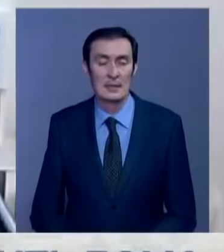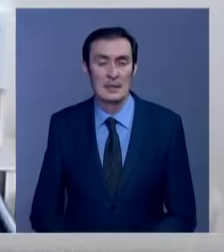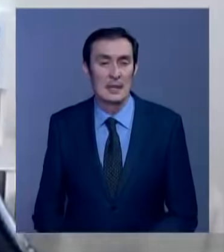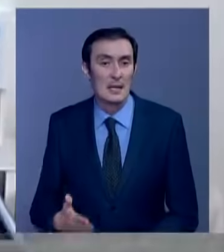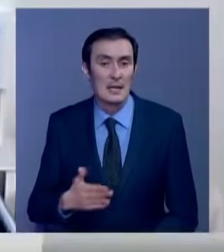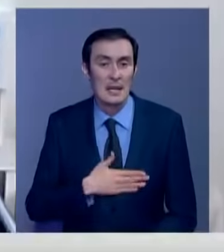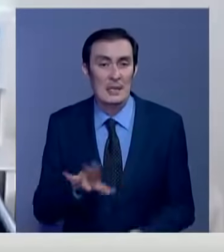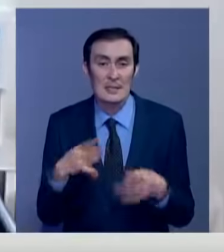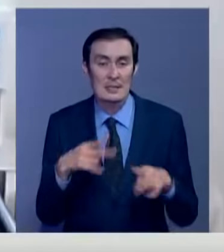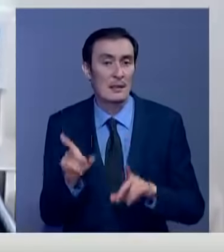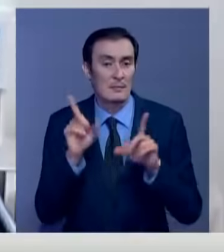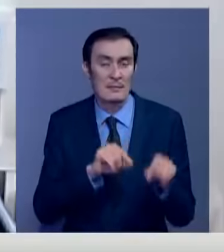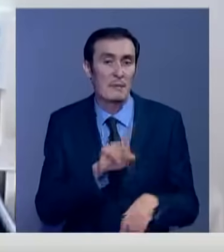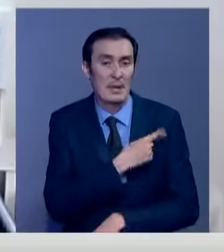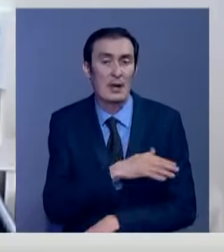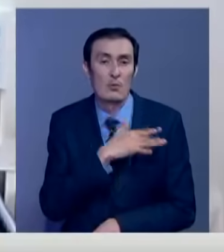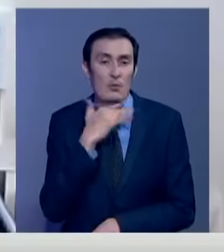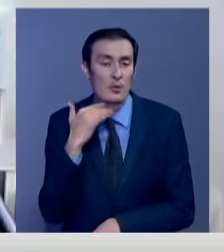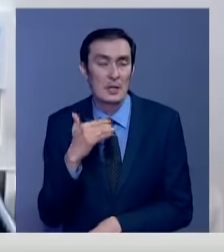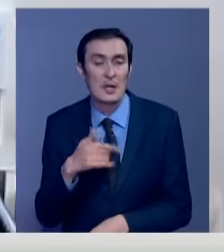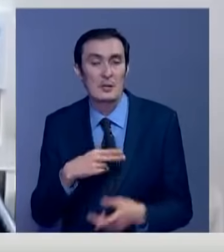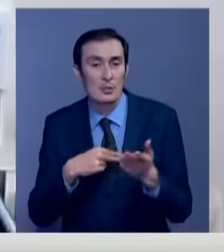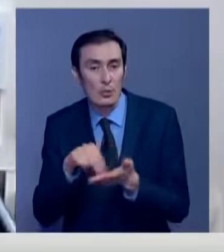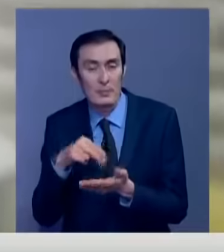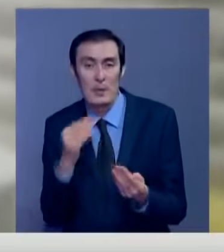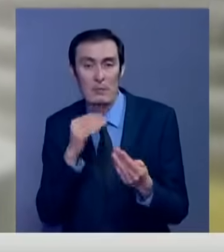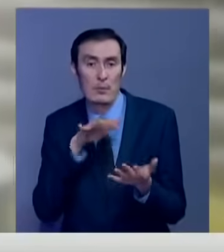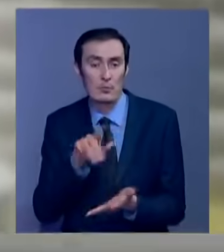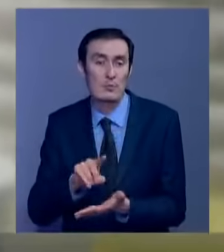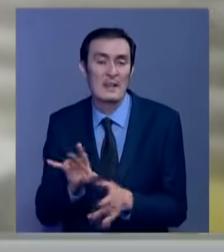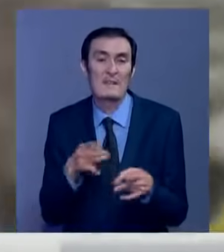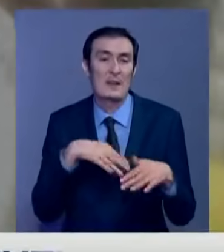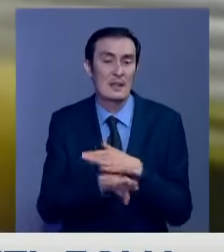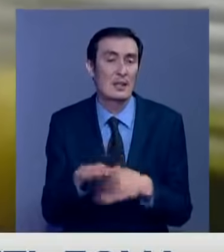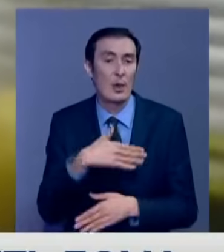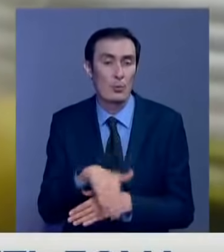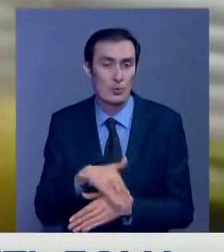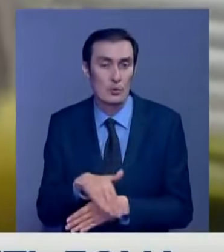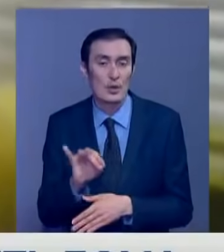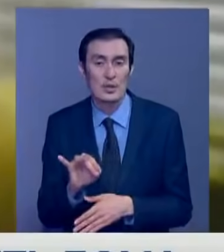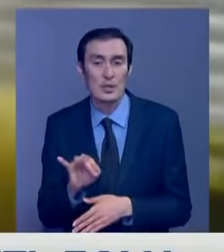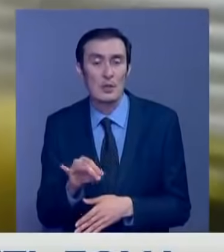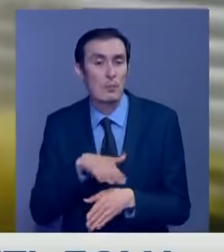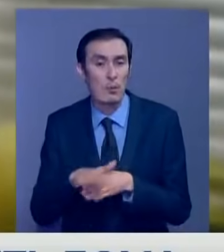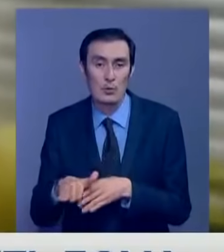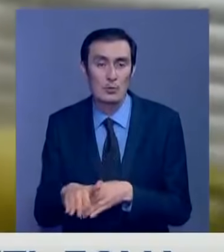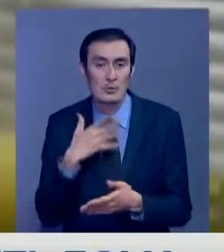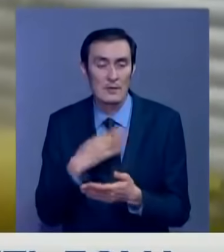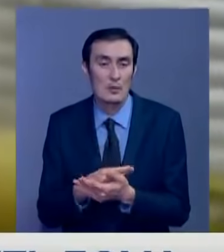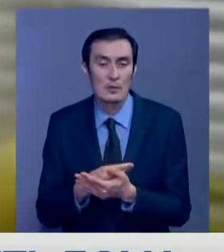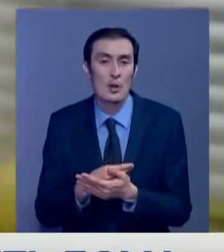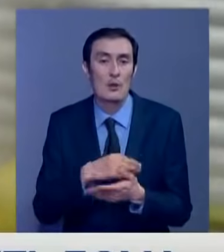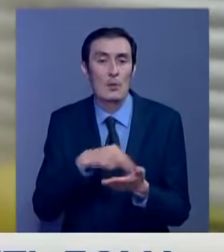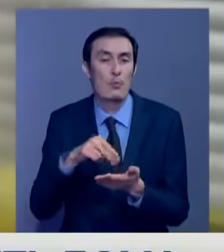Я не стала ходить в поликлинику, как это делают другие. Закупилась продуктами, чтобы не выходить на улицу. Но и не опустошала при этом полки с